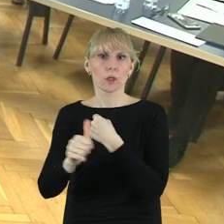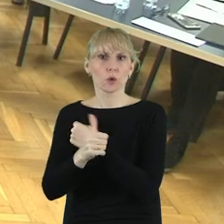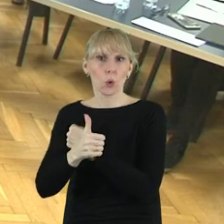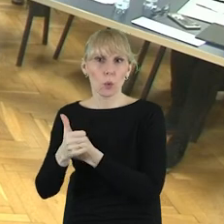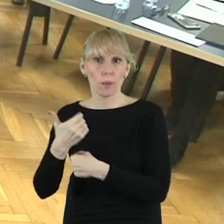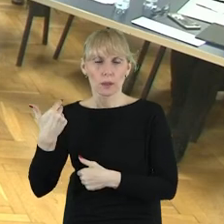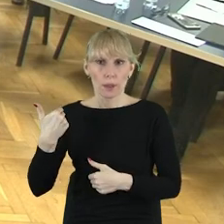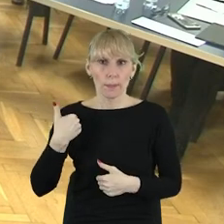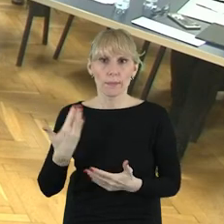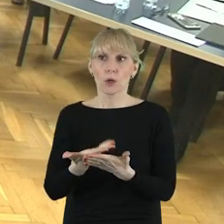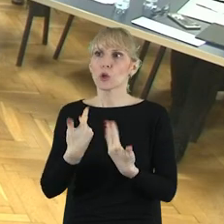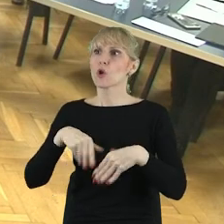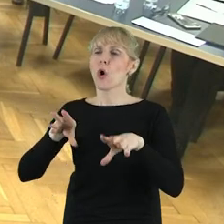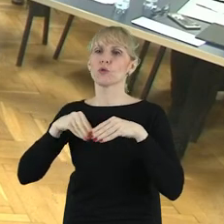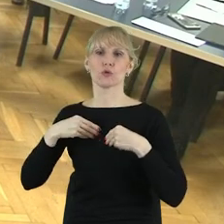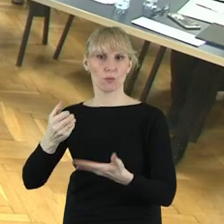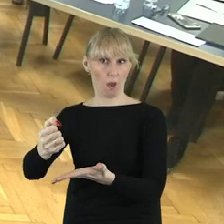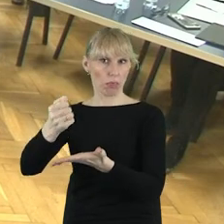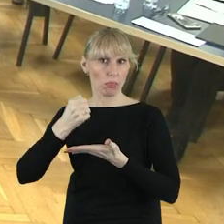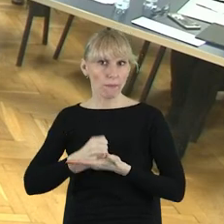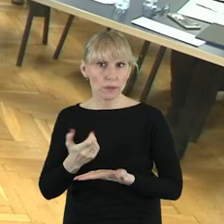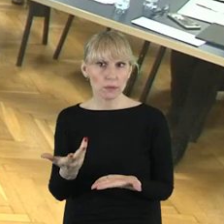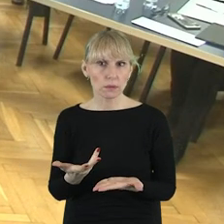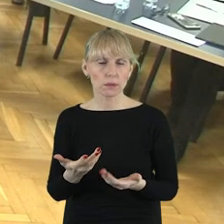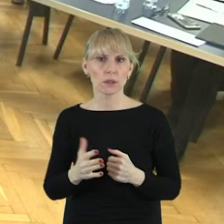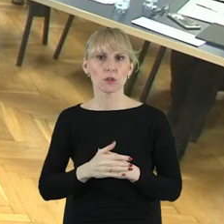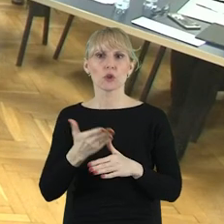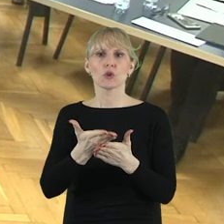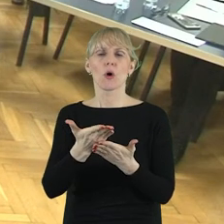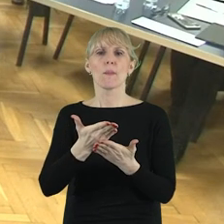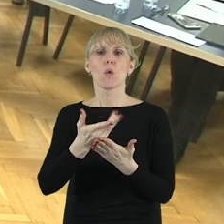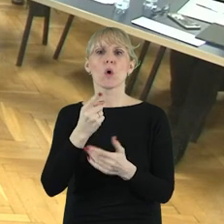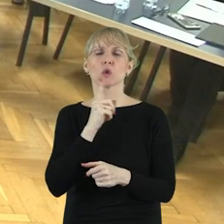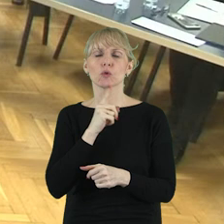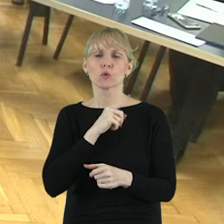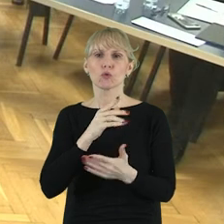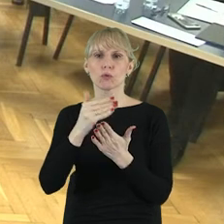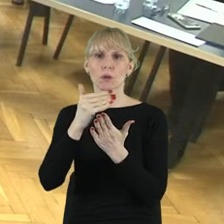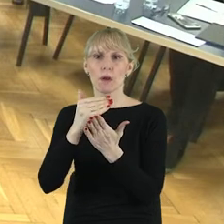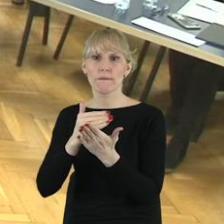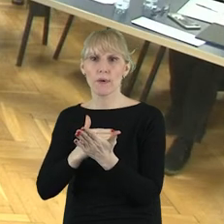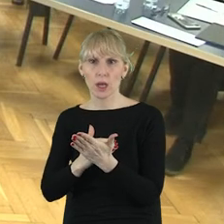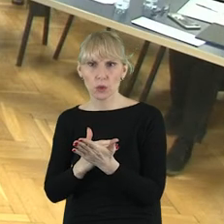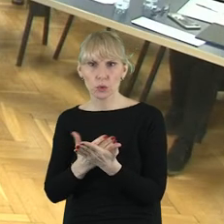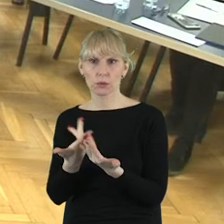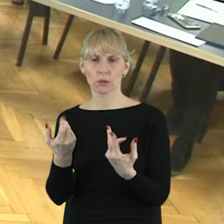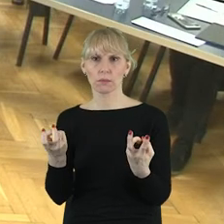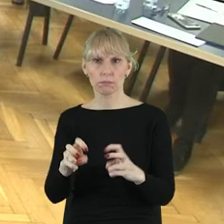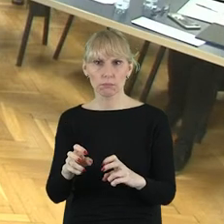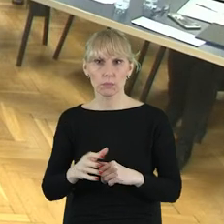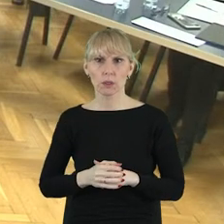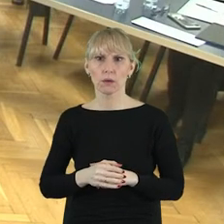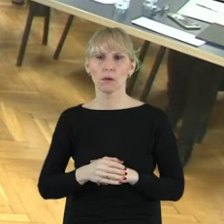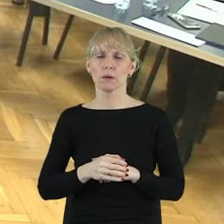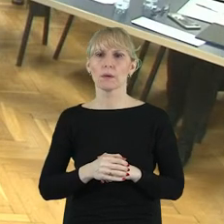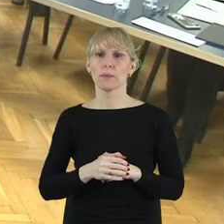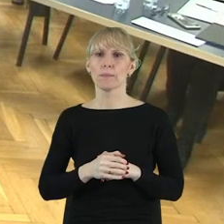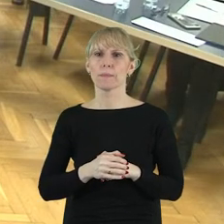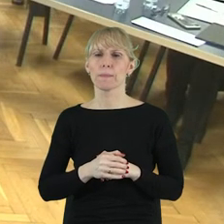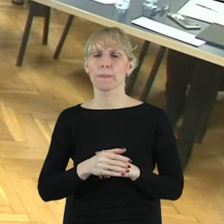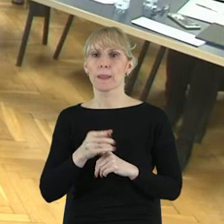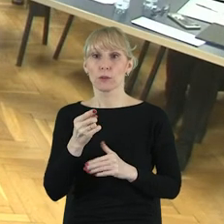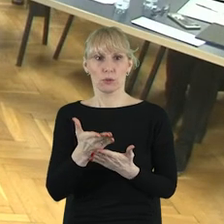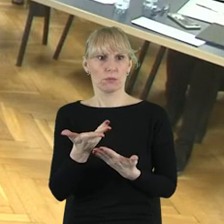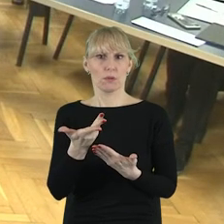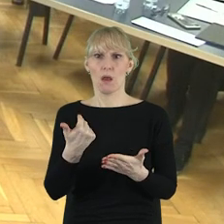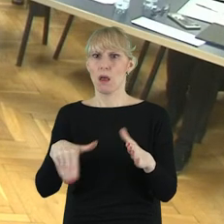stworzone warunki, przedłużające oceny i weryfikację wniosków, żeby nowe organizacje uzyskały odpowiednie załączniki, mając na uwadze, że